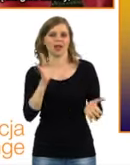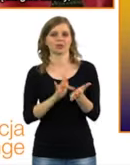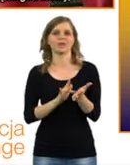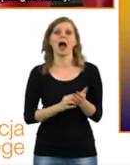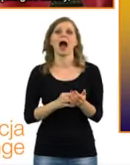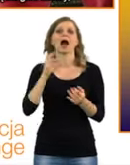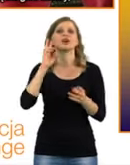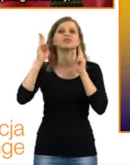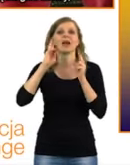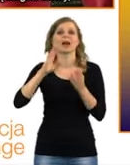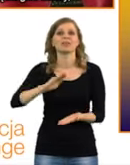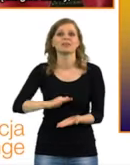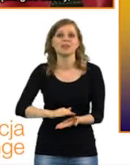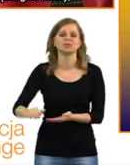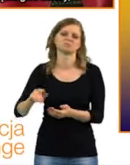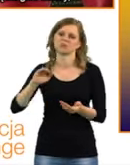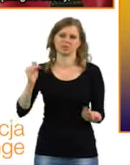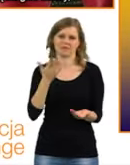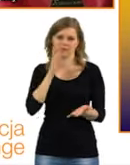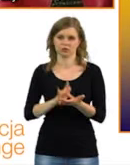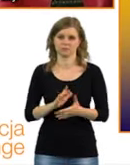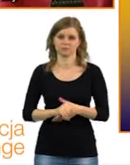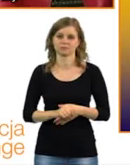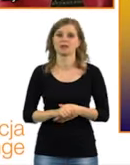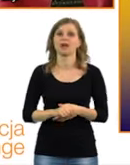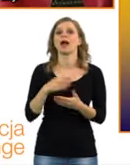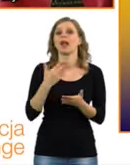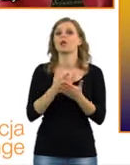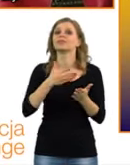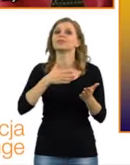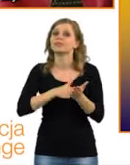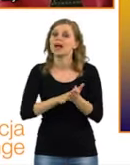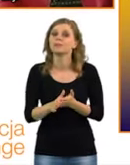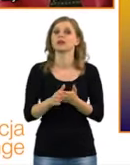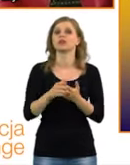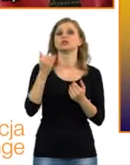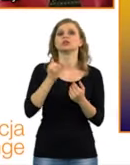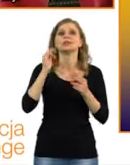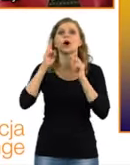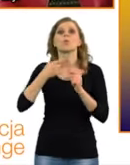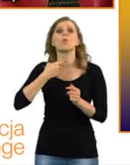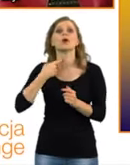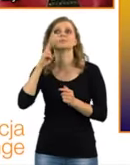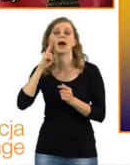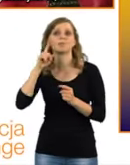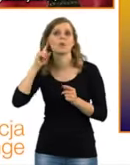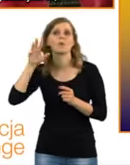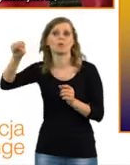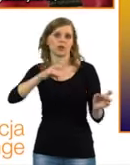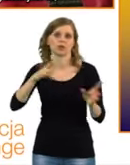najpierw reagują na głos mamy, a dopiero później lepiej wysłuchują głos